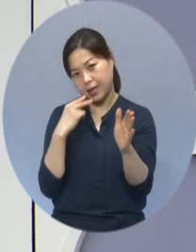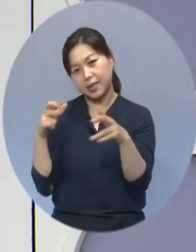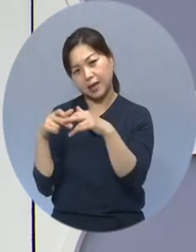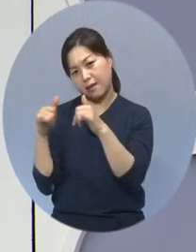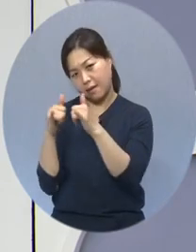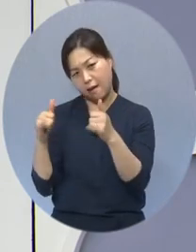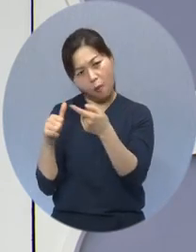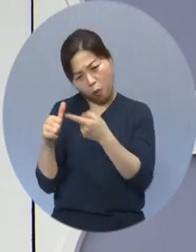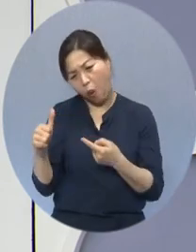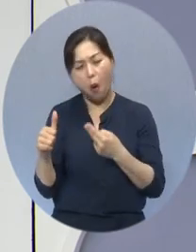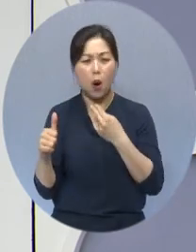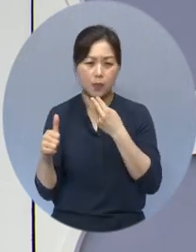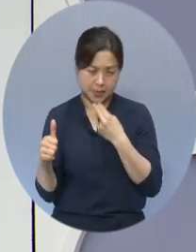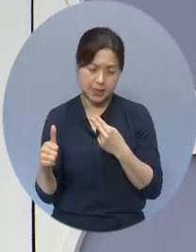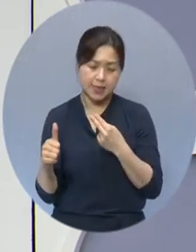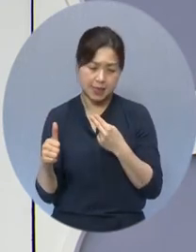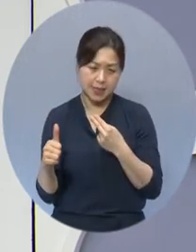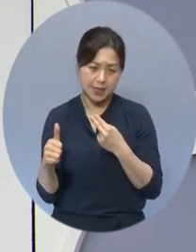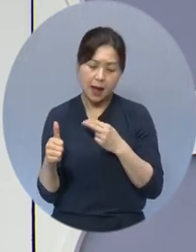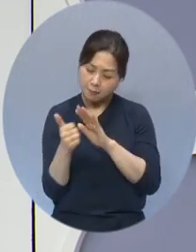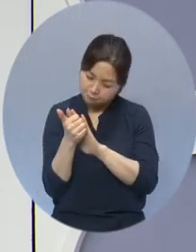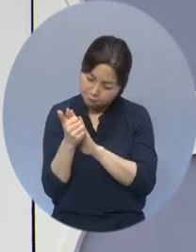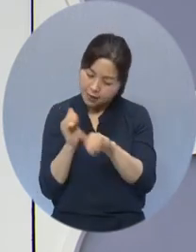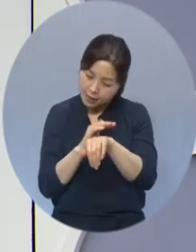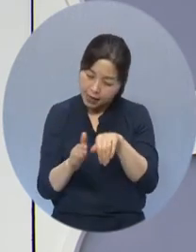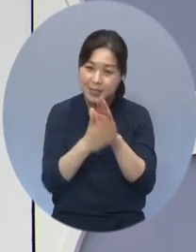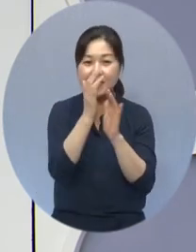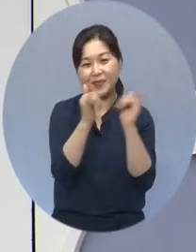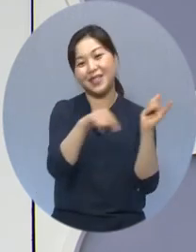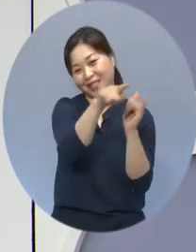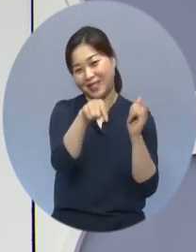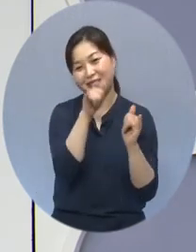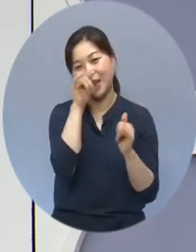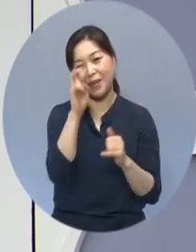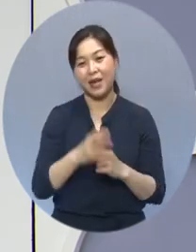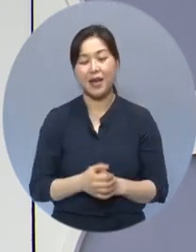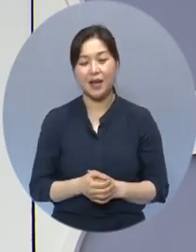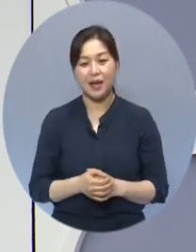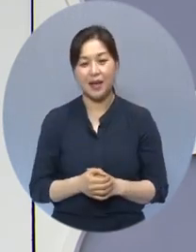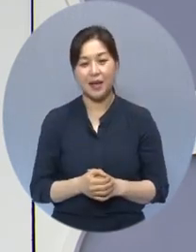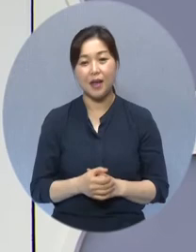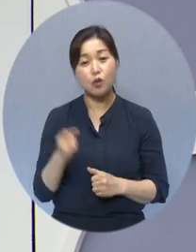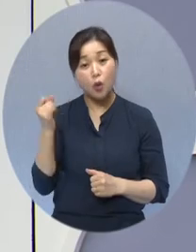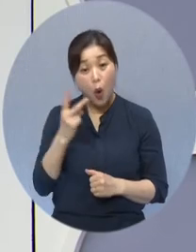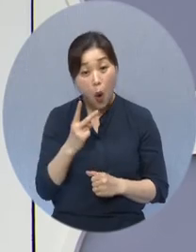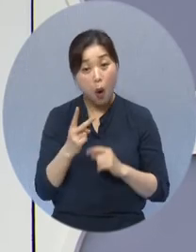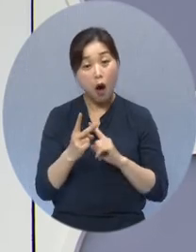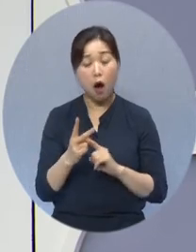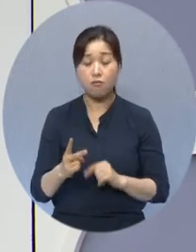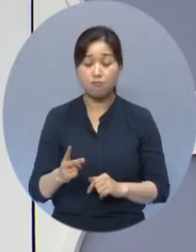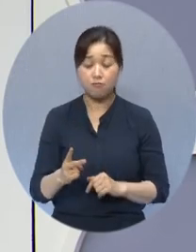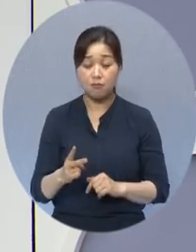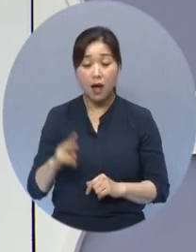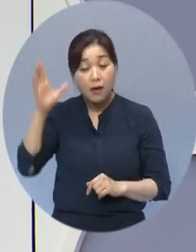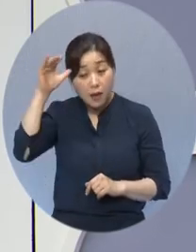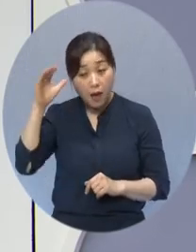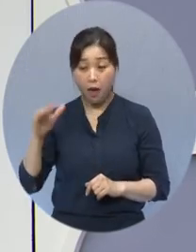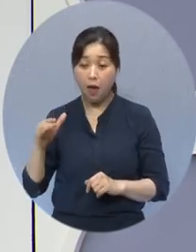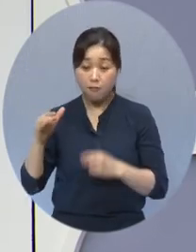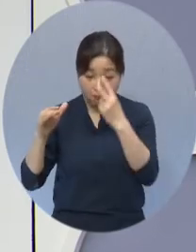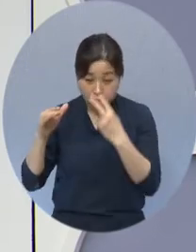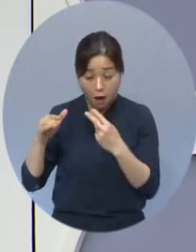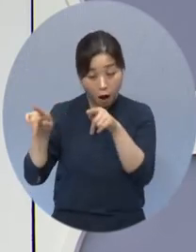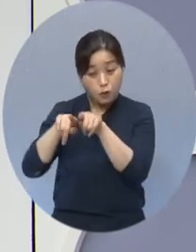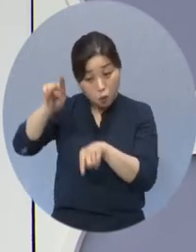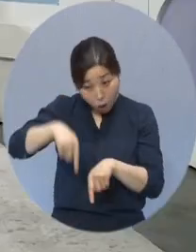시민들이 없기를 기대하고 또 아마 더 좀 오면 이렇게 좀 환영하고 이렇게 그렇죠. 하는 풍토가 있어야